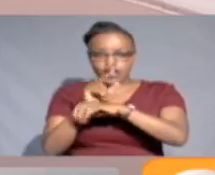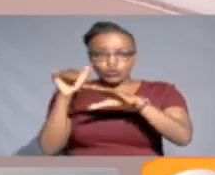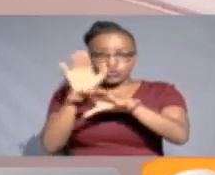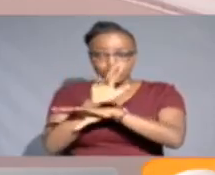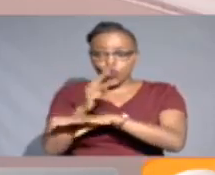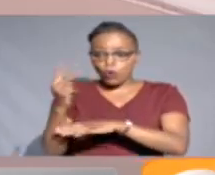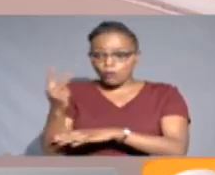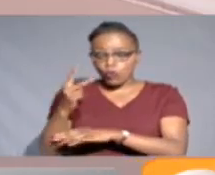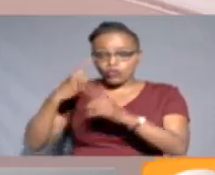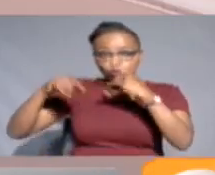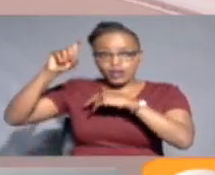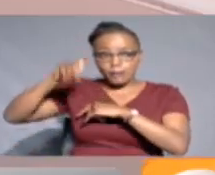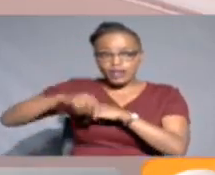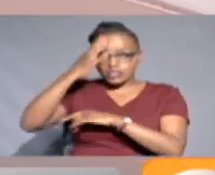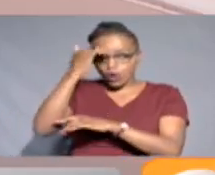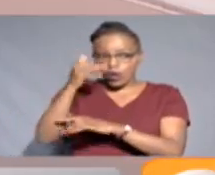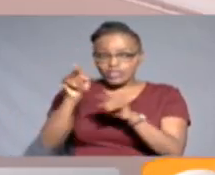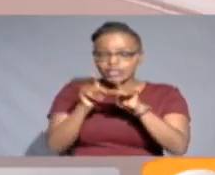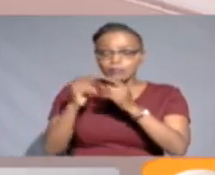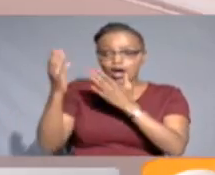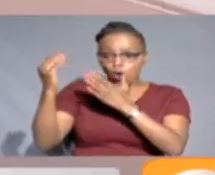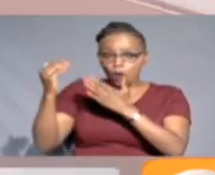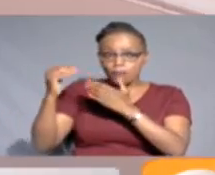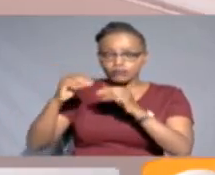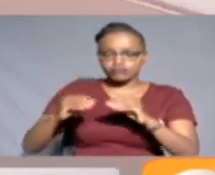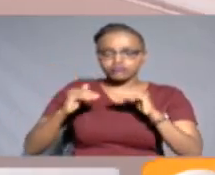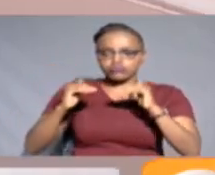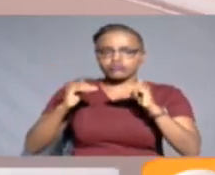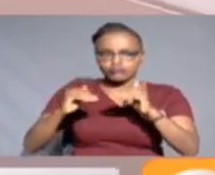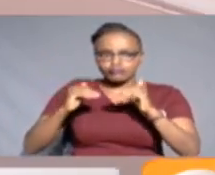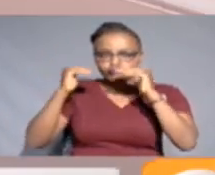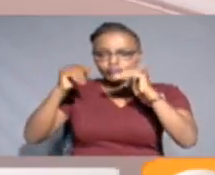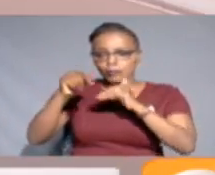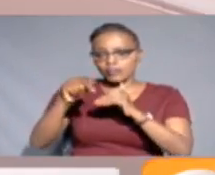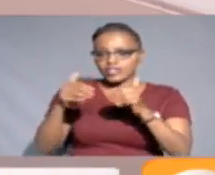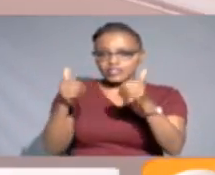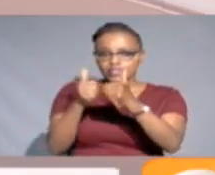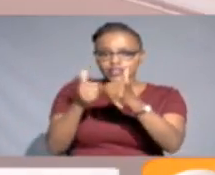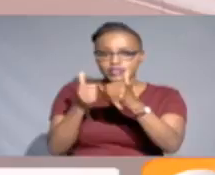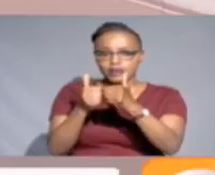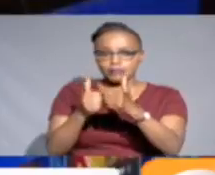hizo mbili zishinde ili kuweka haya matumaini ya kusonga mbele katika mashindano hayo.